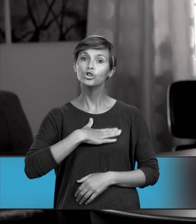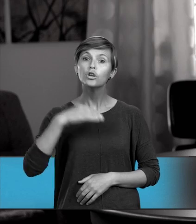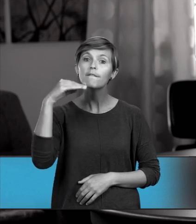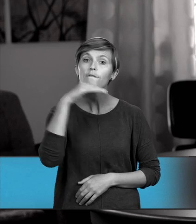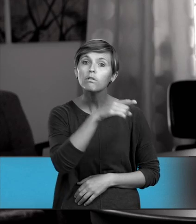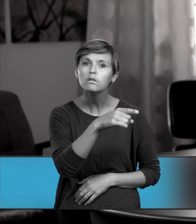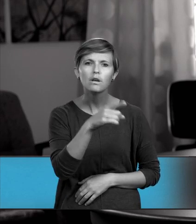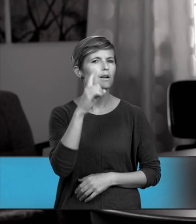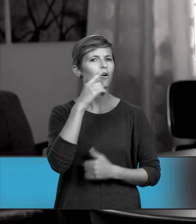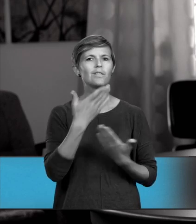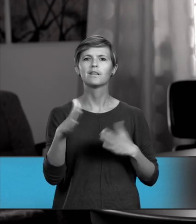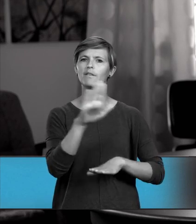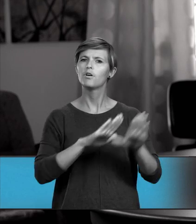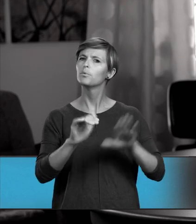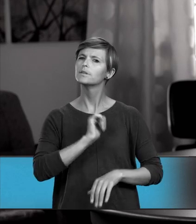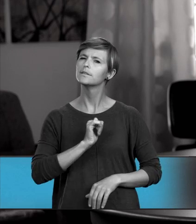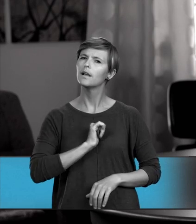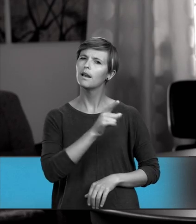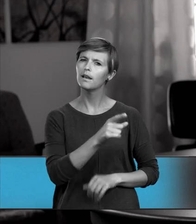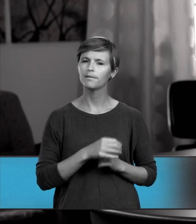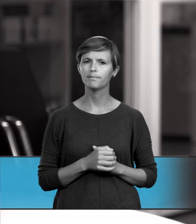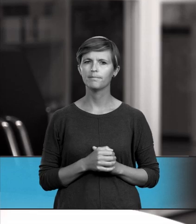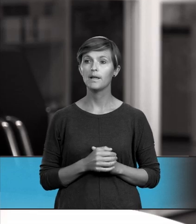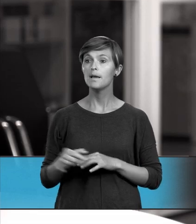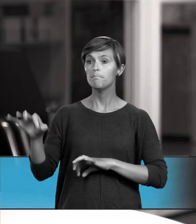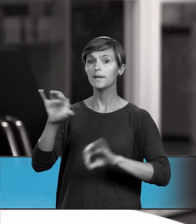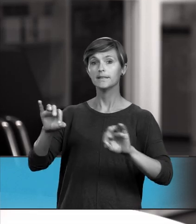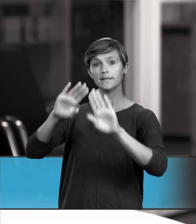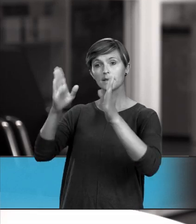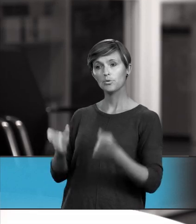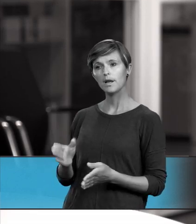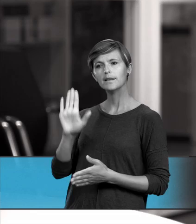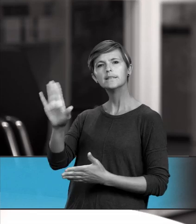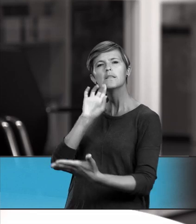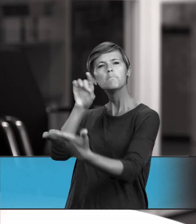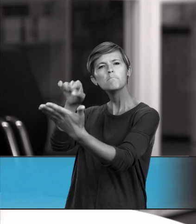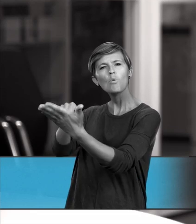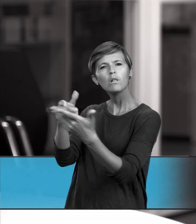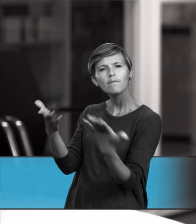Og syke folk, de kan ikke ta vare på seg selv. Den medisinske modellen